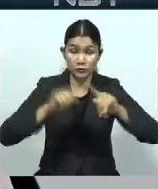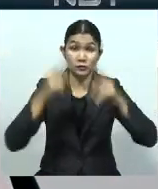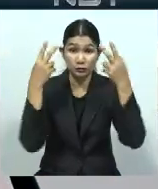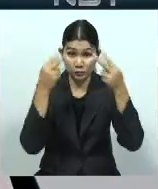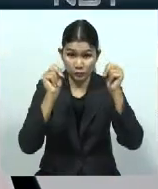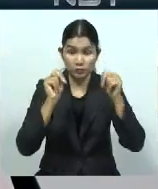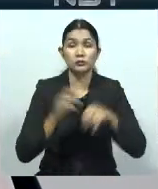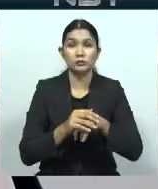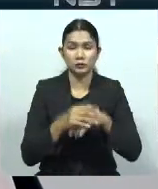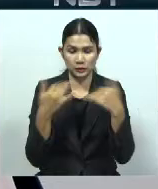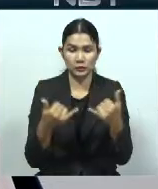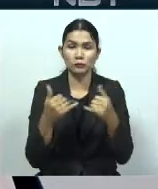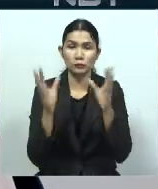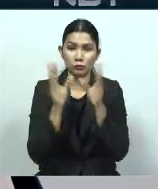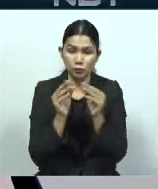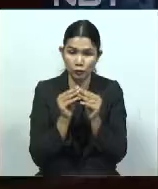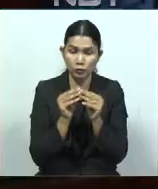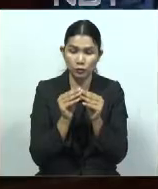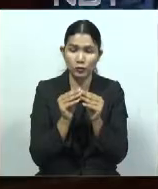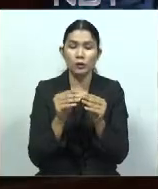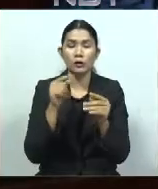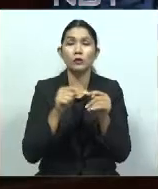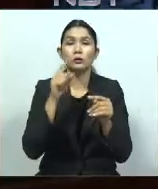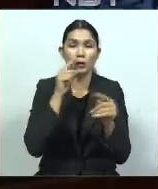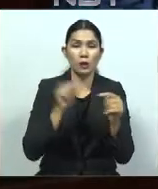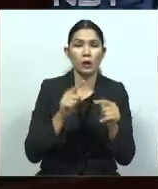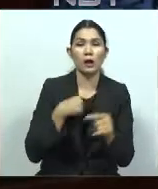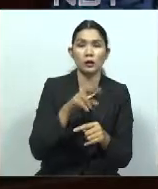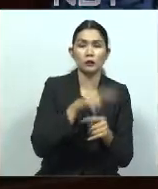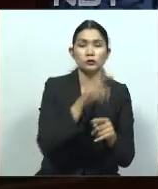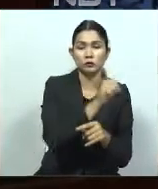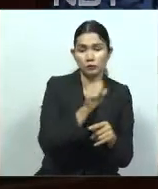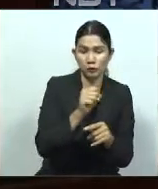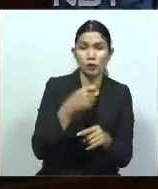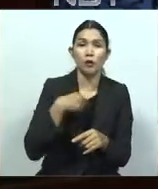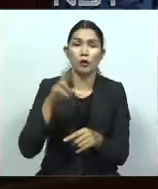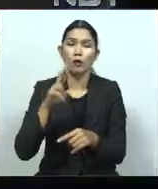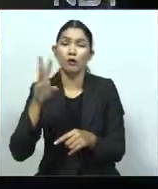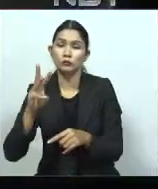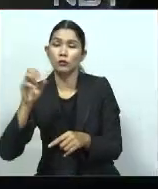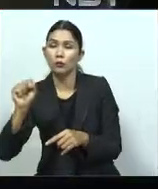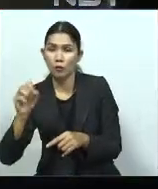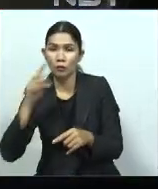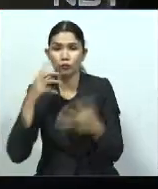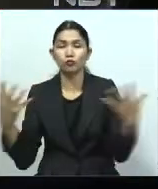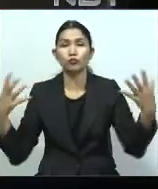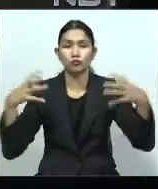นตรีก็เป็นการประชุมระหว่างสภาผู้แทนราษฎรและก็วุฒิสภานะครับ2สภาร่ว